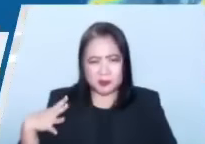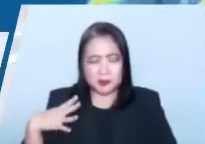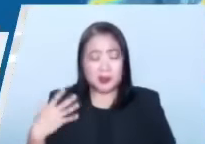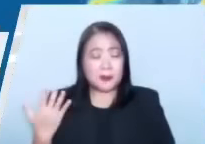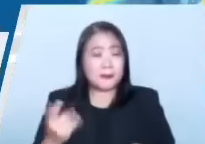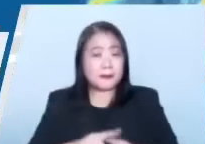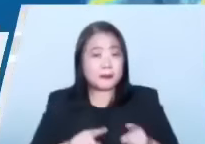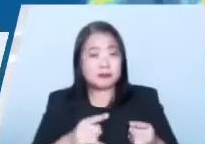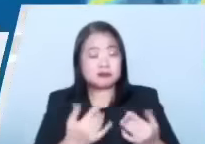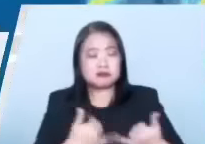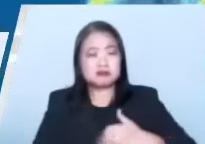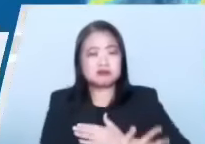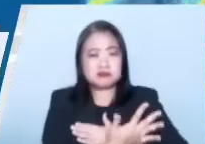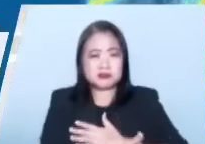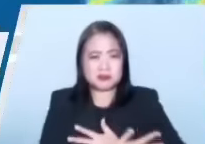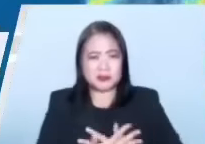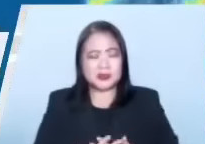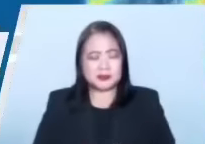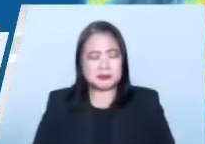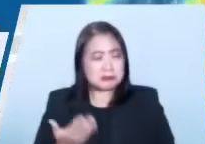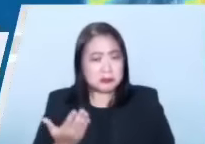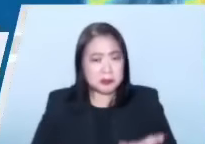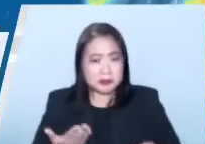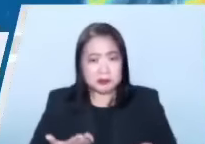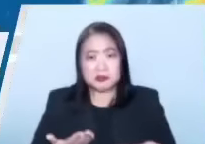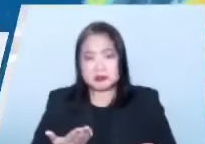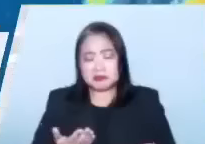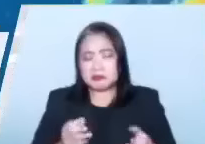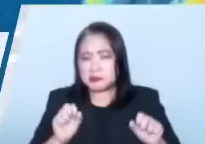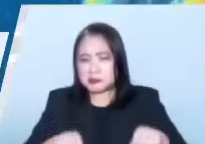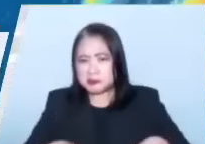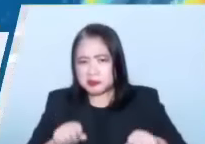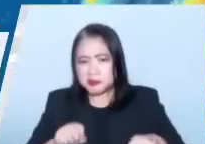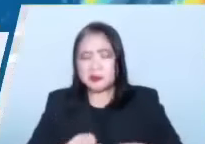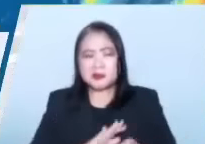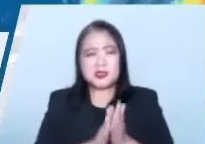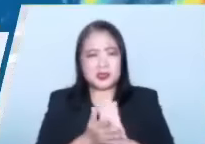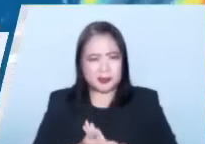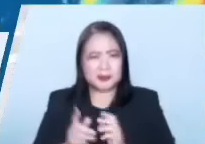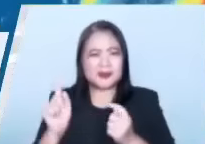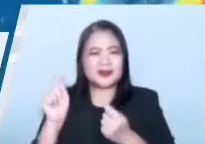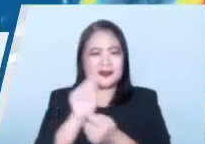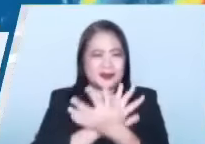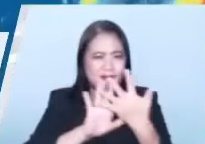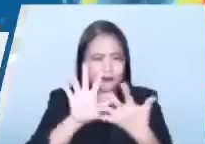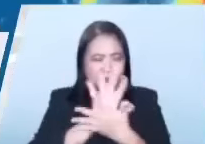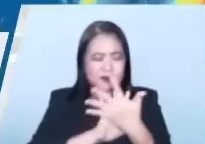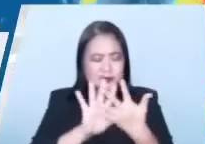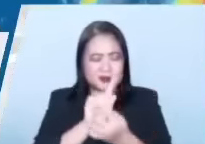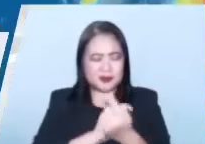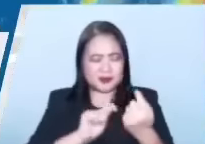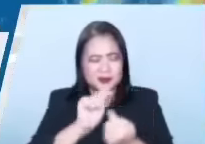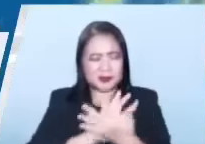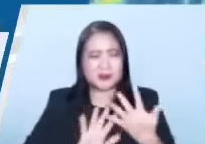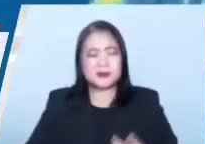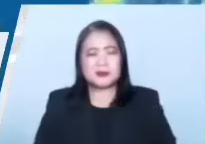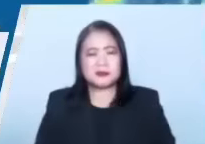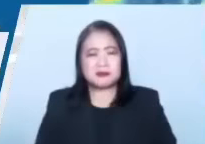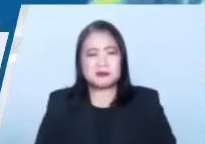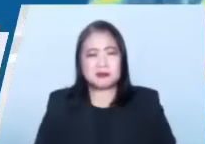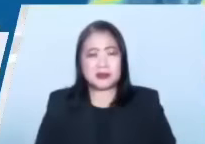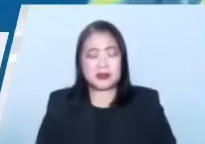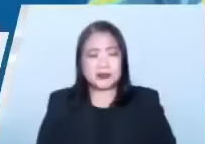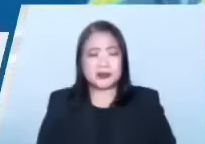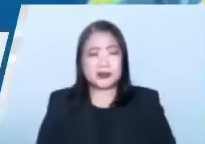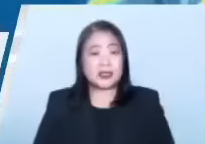natin nirurule out yung possibility na maging isang bagyo rin po ito at posibleng pumasok sa ating area of responsibility within